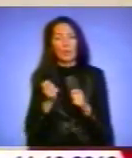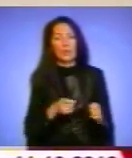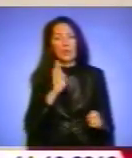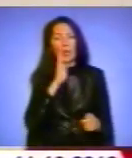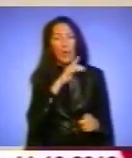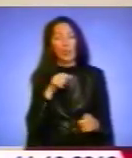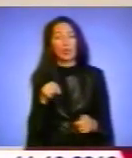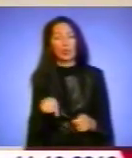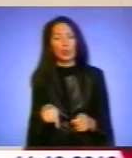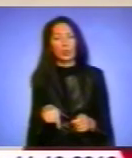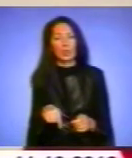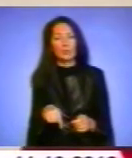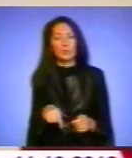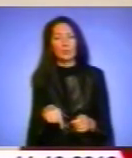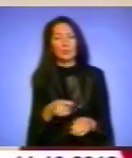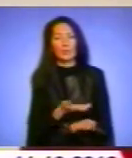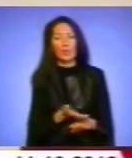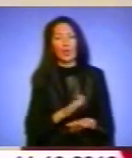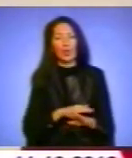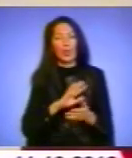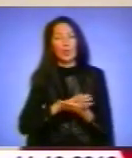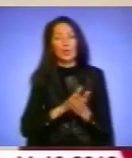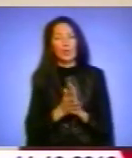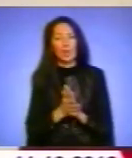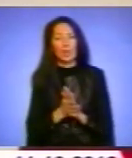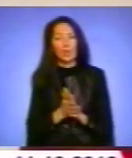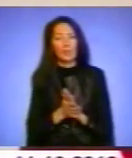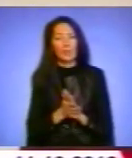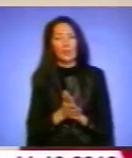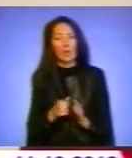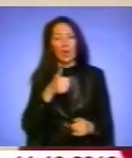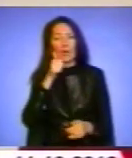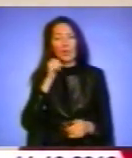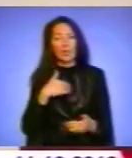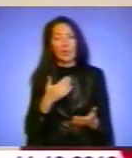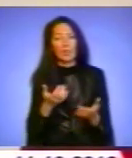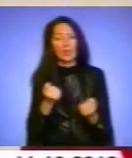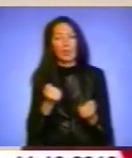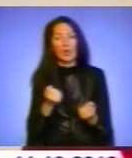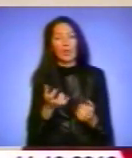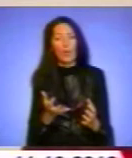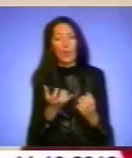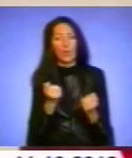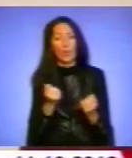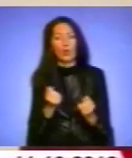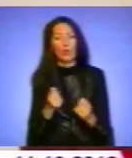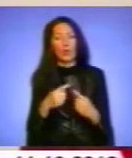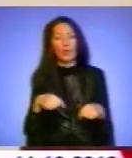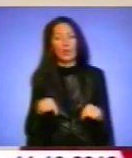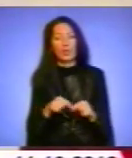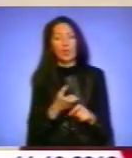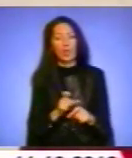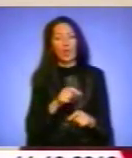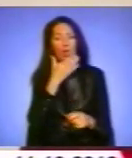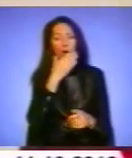сюди в тяжкому стані. Вчора нас приймали в приймальному покої. І дуже